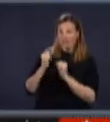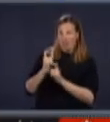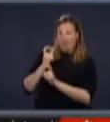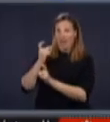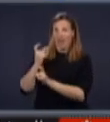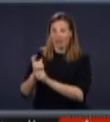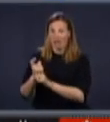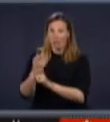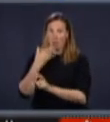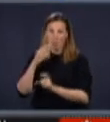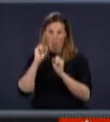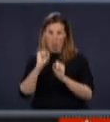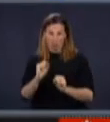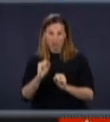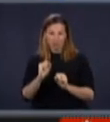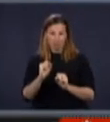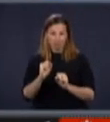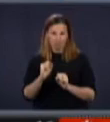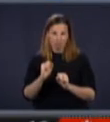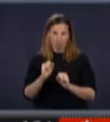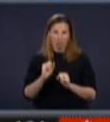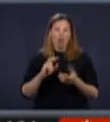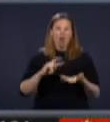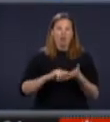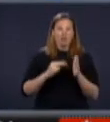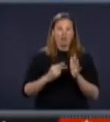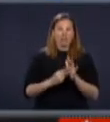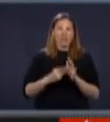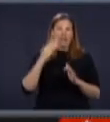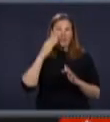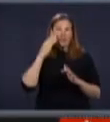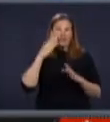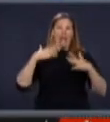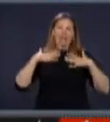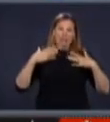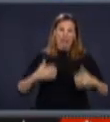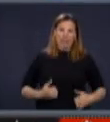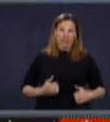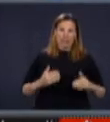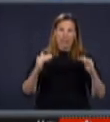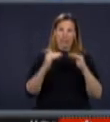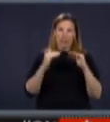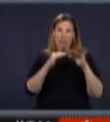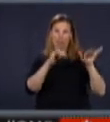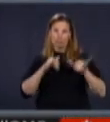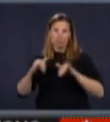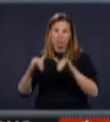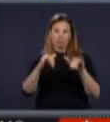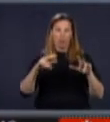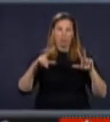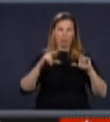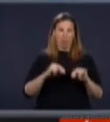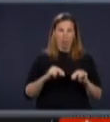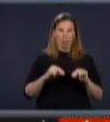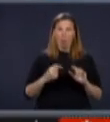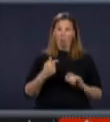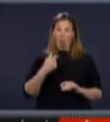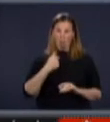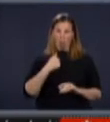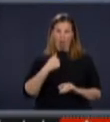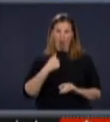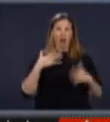procurer un. Je ne sais pas si vous comprenez, dans le fond, il y a des inégalités de santé, là. Puis, tu sais, dans le fond, je verrais mal, moi, me faire fournir un masque par le gouvernement,